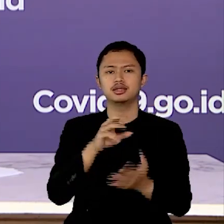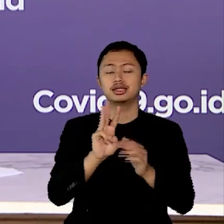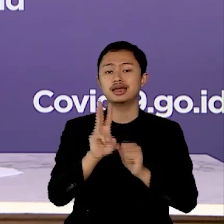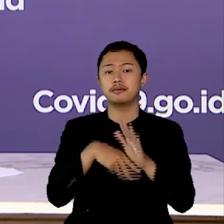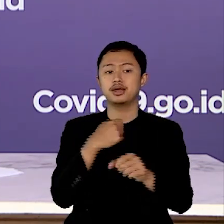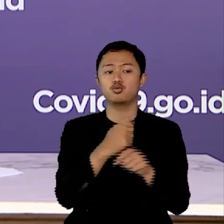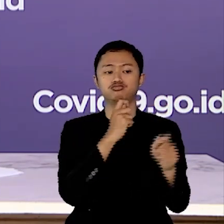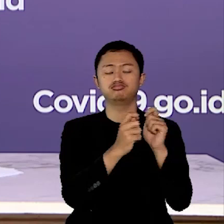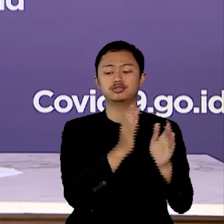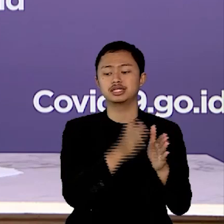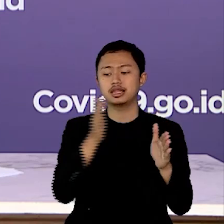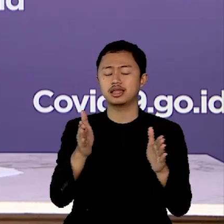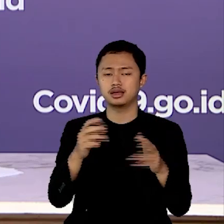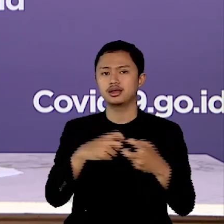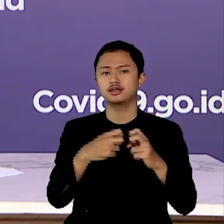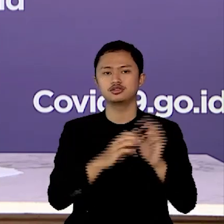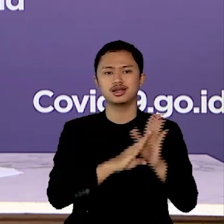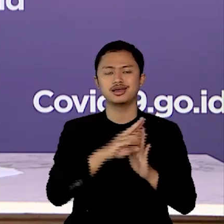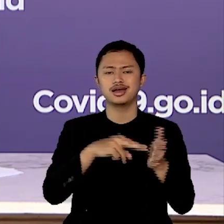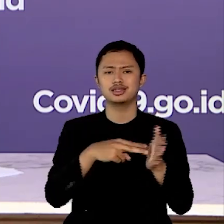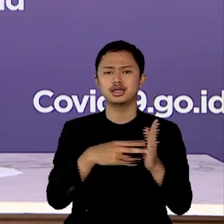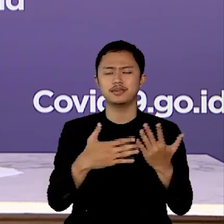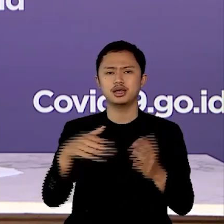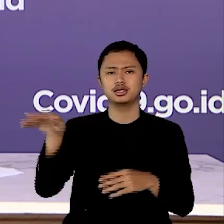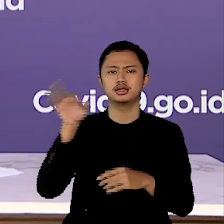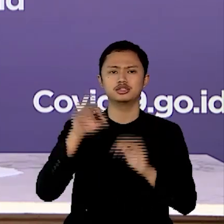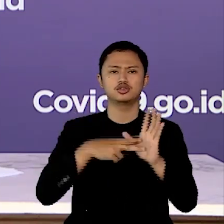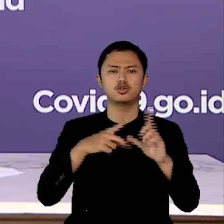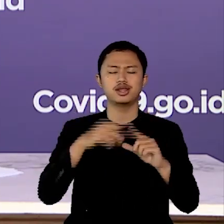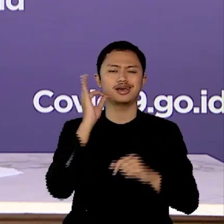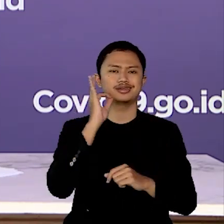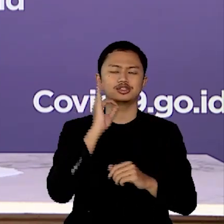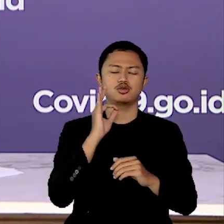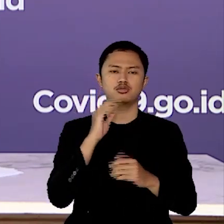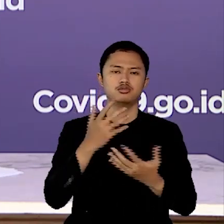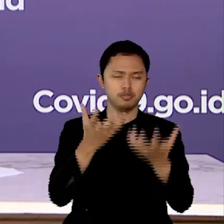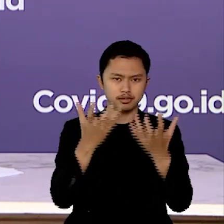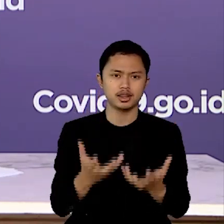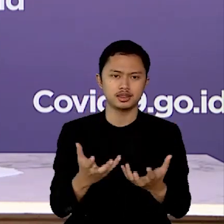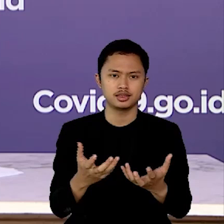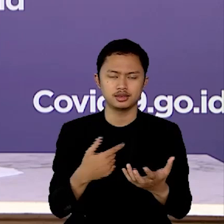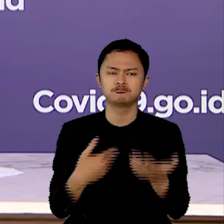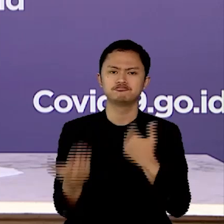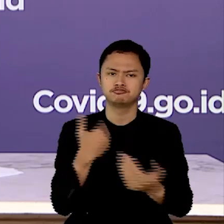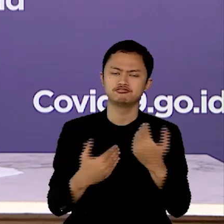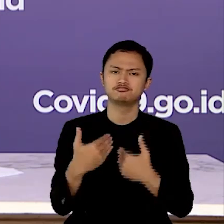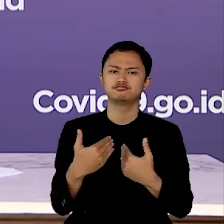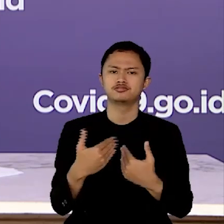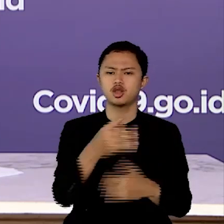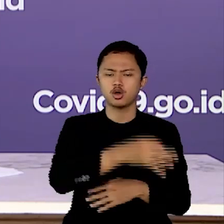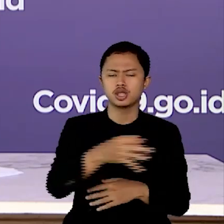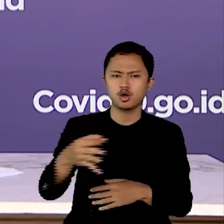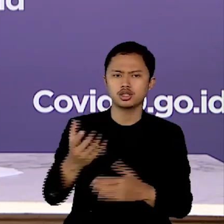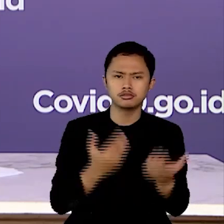Fitri Hal ini menyebabkan daerah-daerah ini memburuk zona risikonya Untuk itu saya mengajak bagi pemerintah Kabupaten